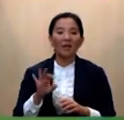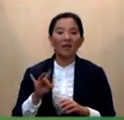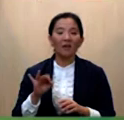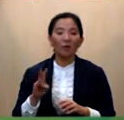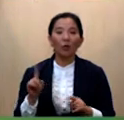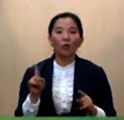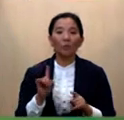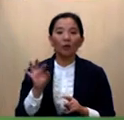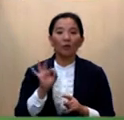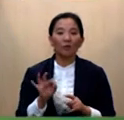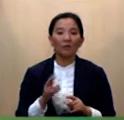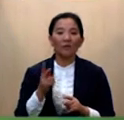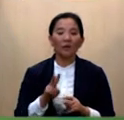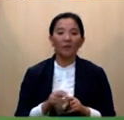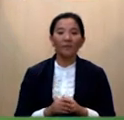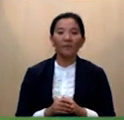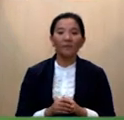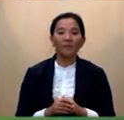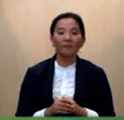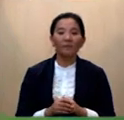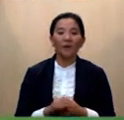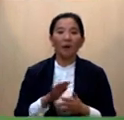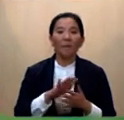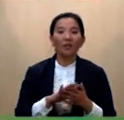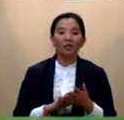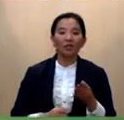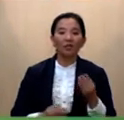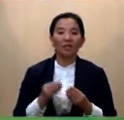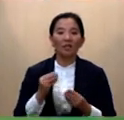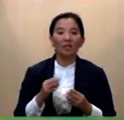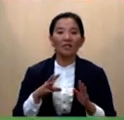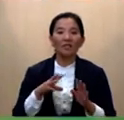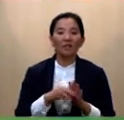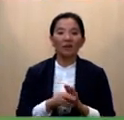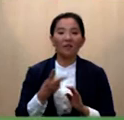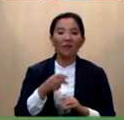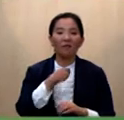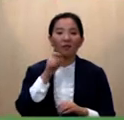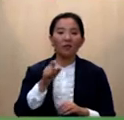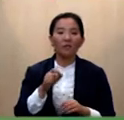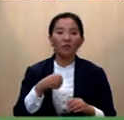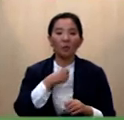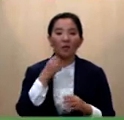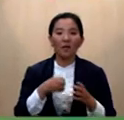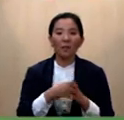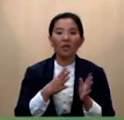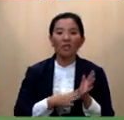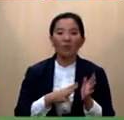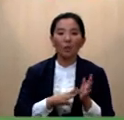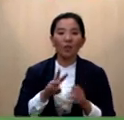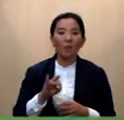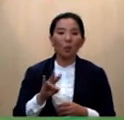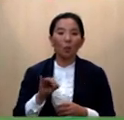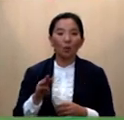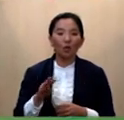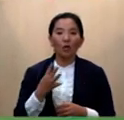сокращенно war продолжительность игры составлять для взрослых команд 90 90 минут